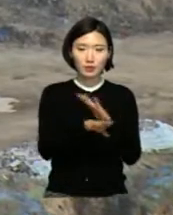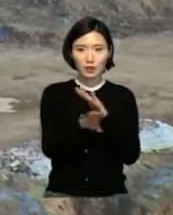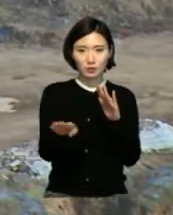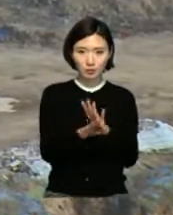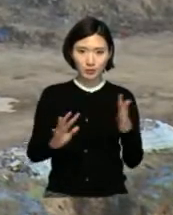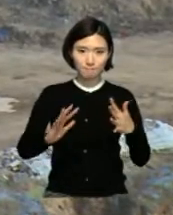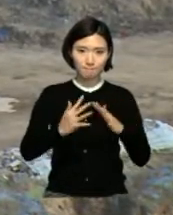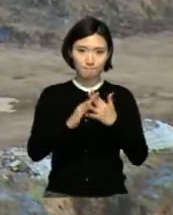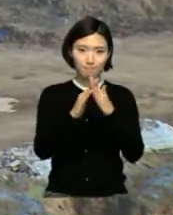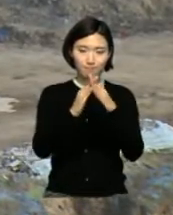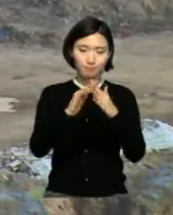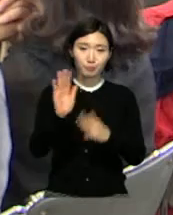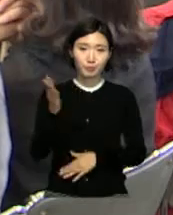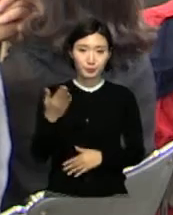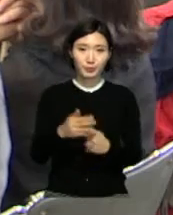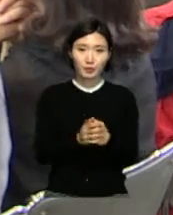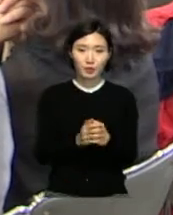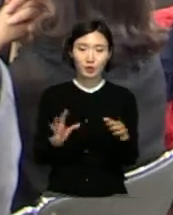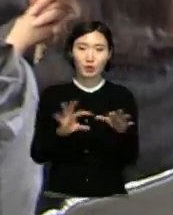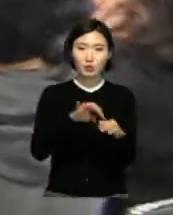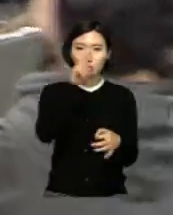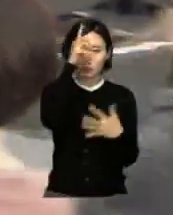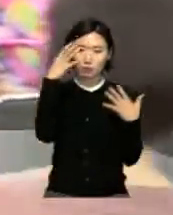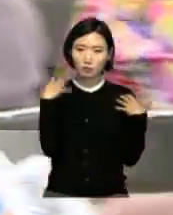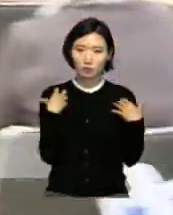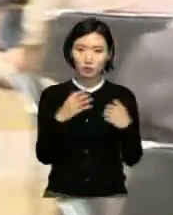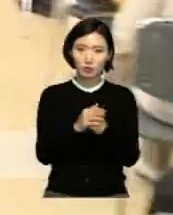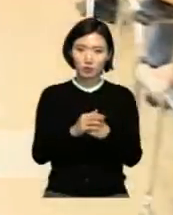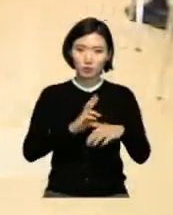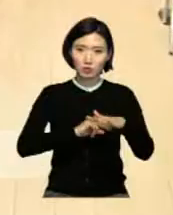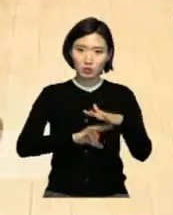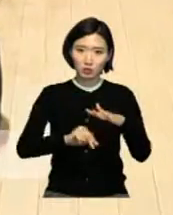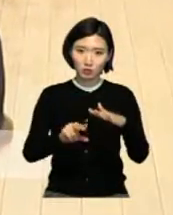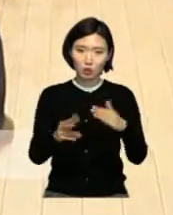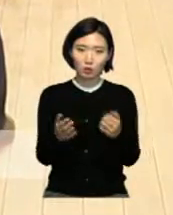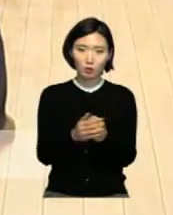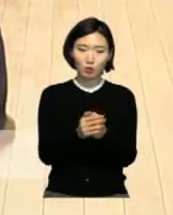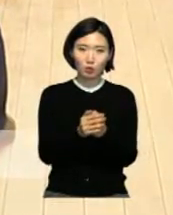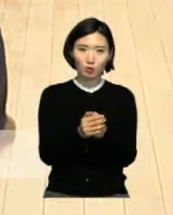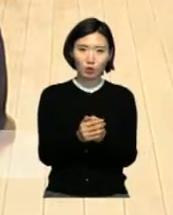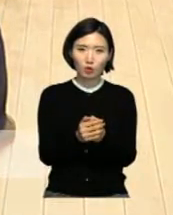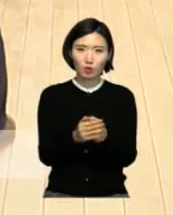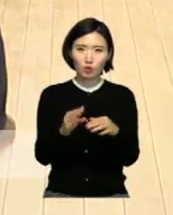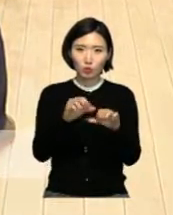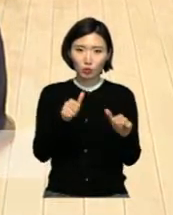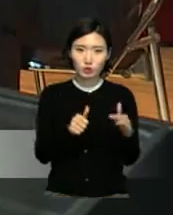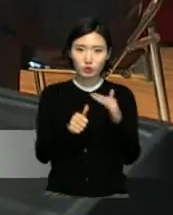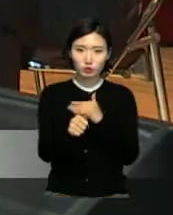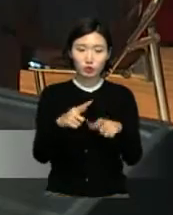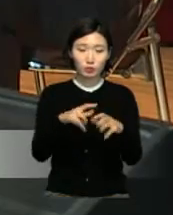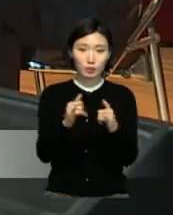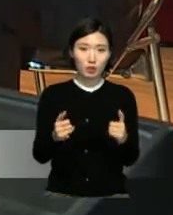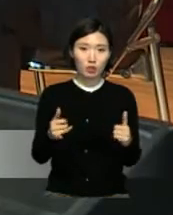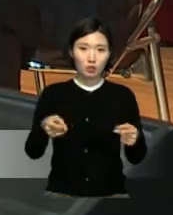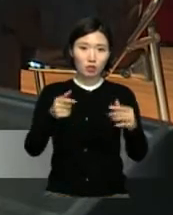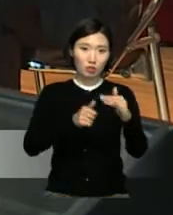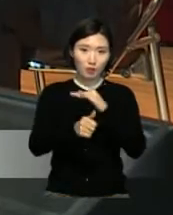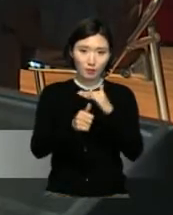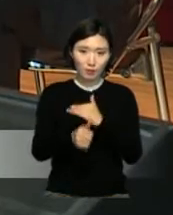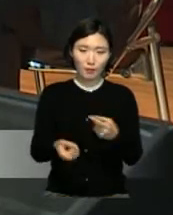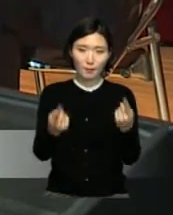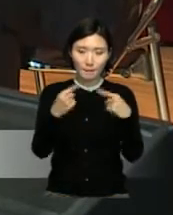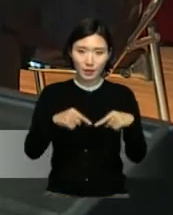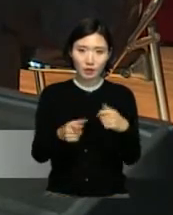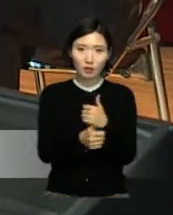됩니다 이와 관련해 정부와 철도시설공단 토지와 주민대표 가자며 한 전략 환경 영향 평가